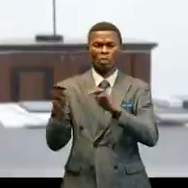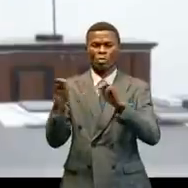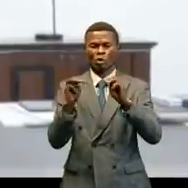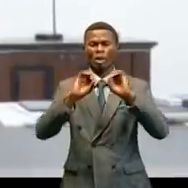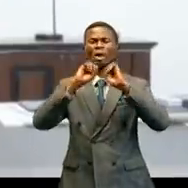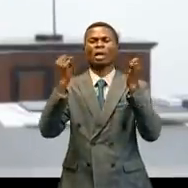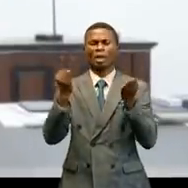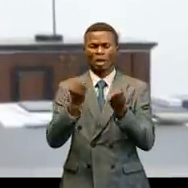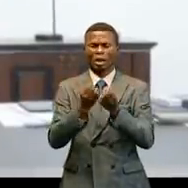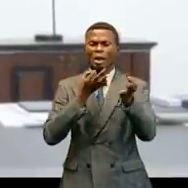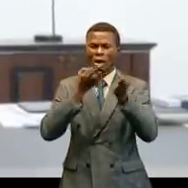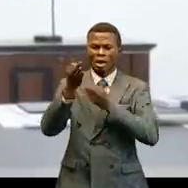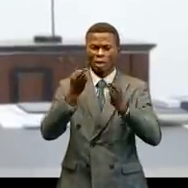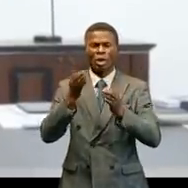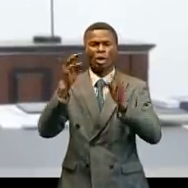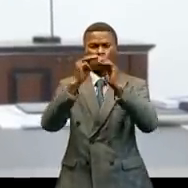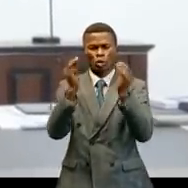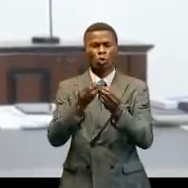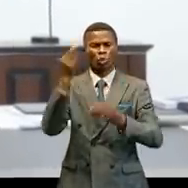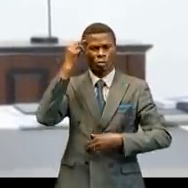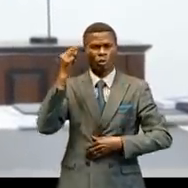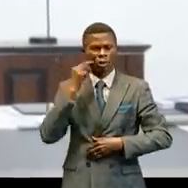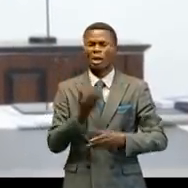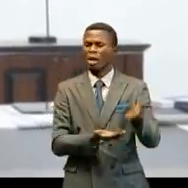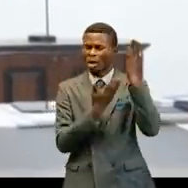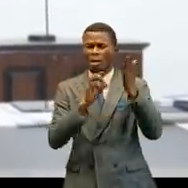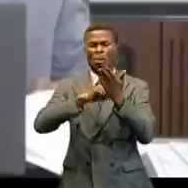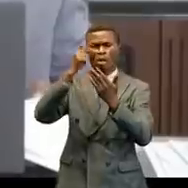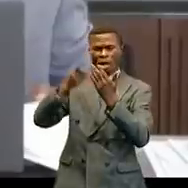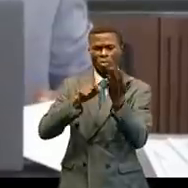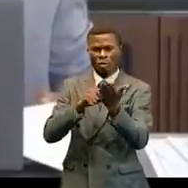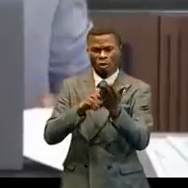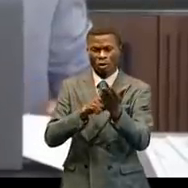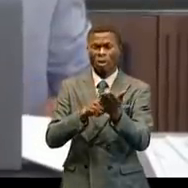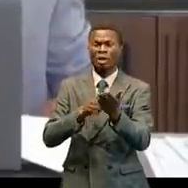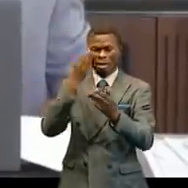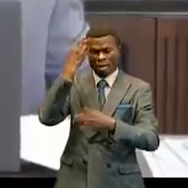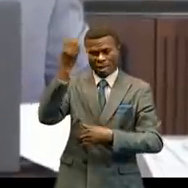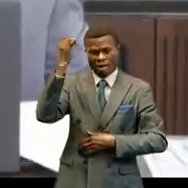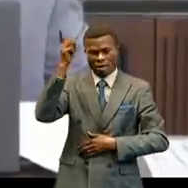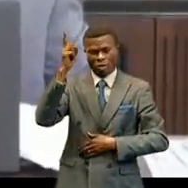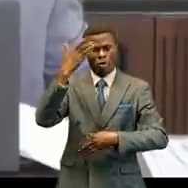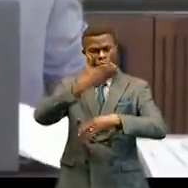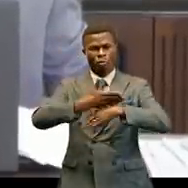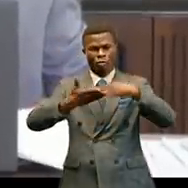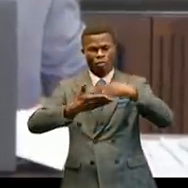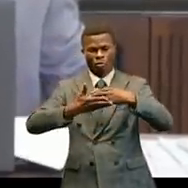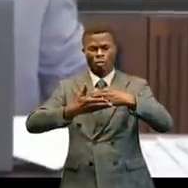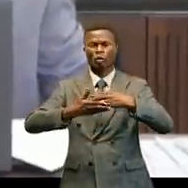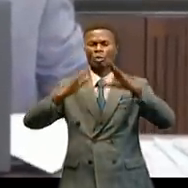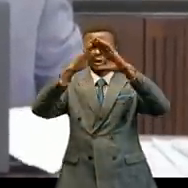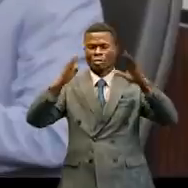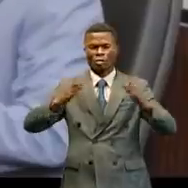entreprises. Il a expliqué au Conseil le sens de ce programme, lequel vise la construction des